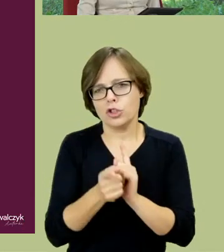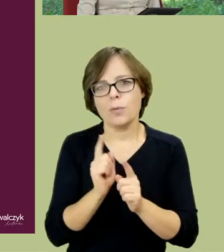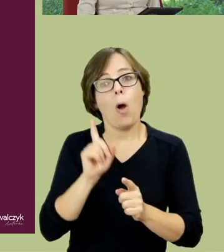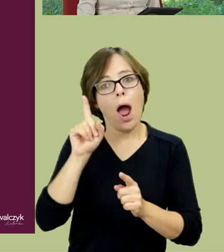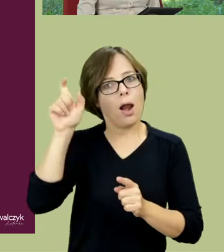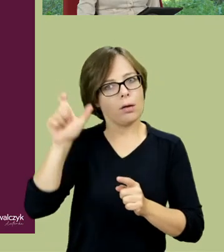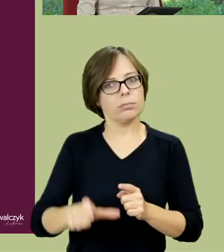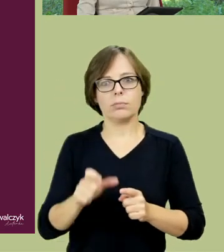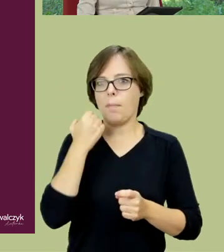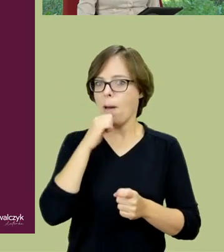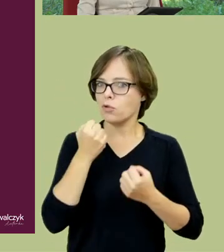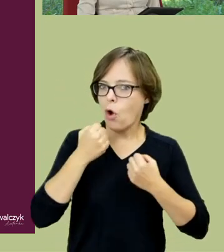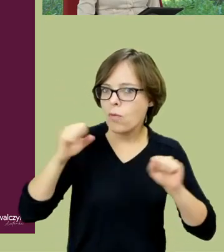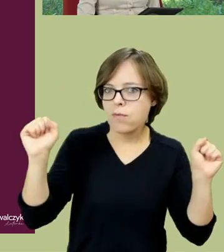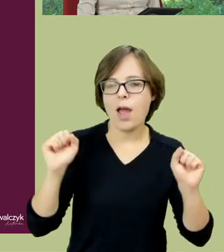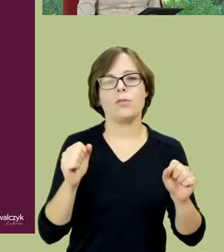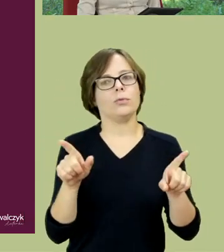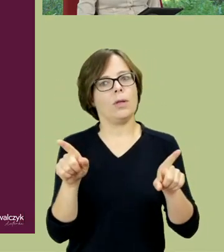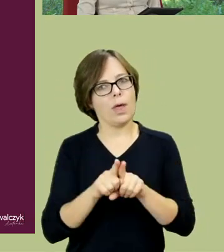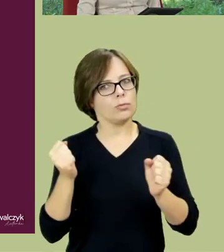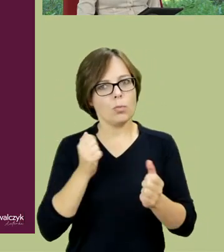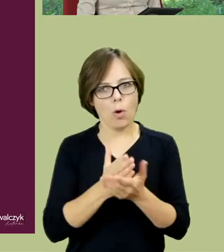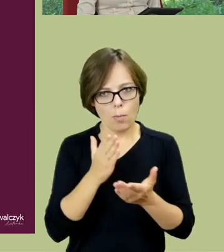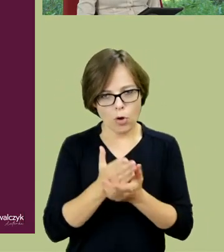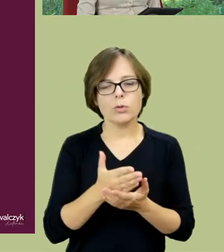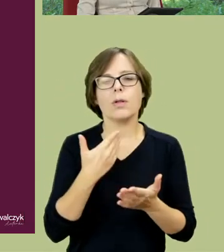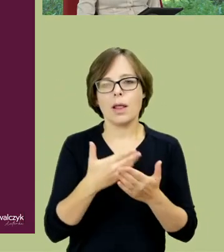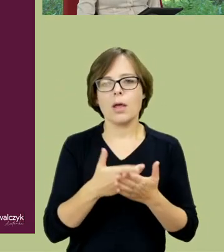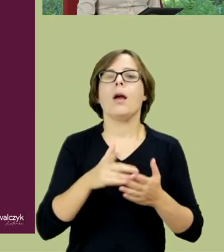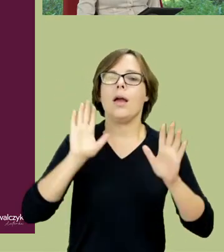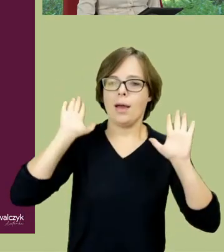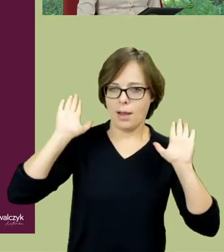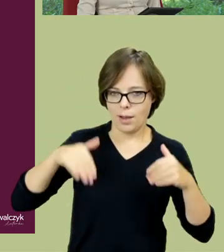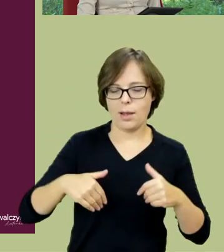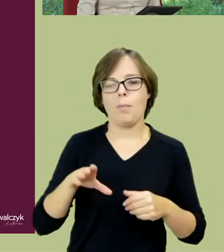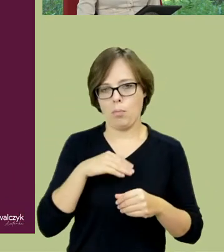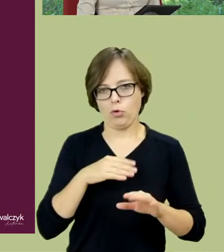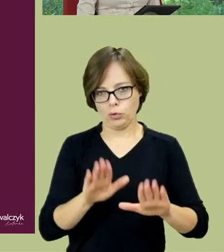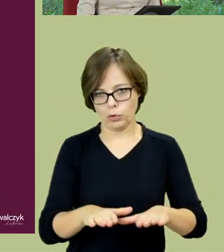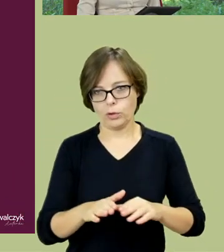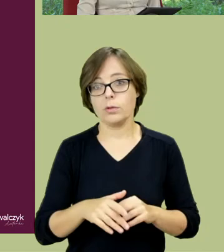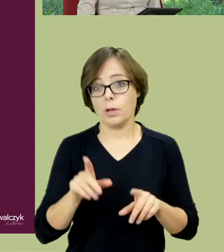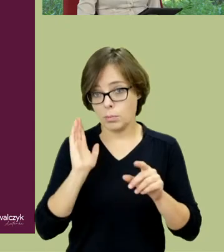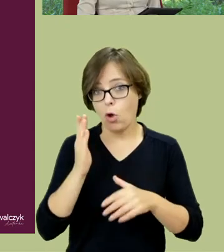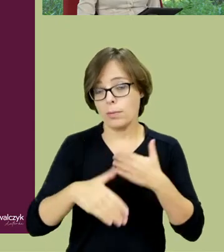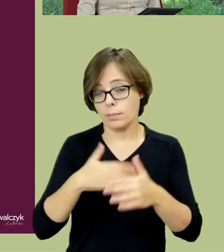bardzo pomocna, to pozwolono jej zostać i udowodniła